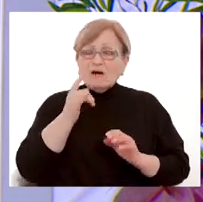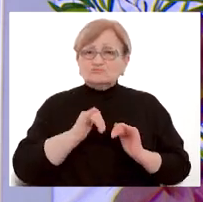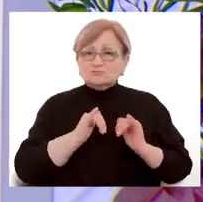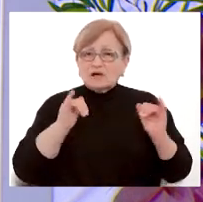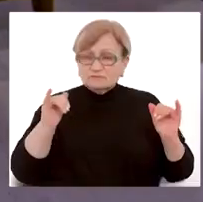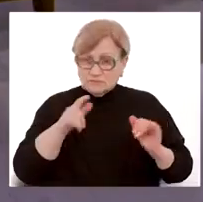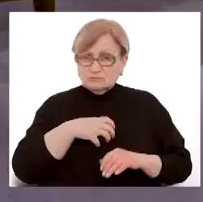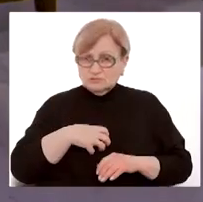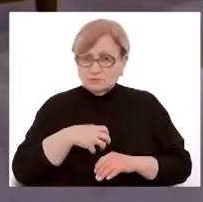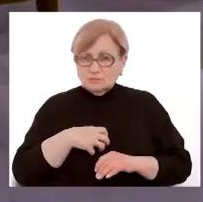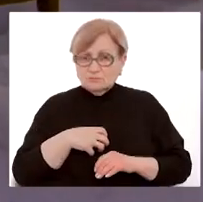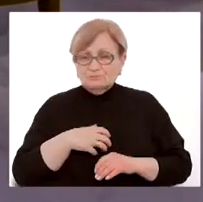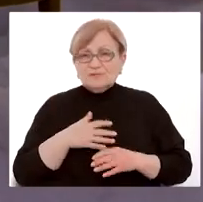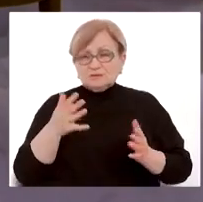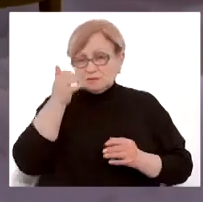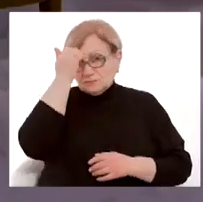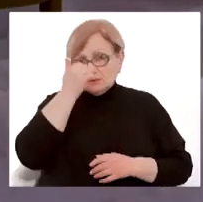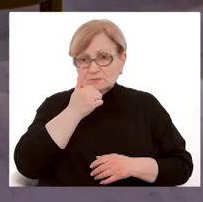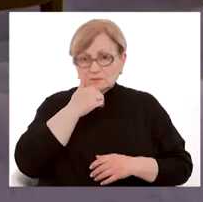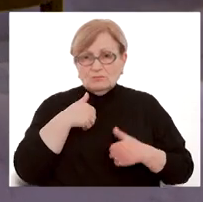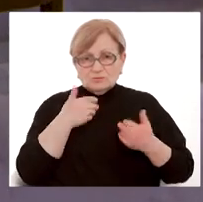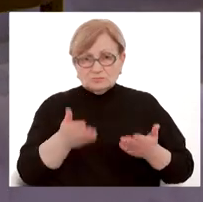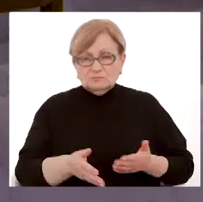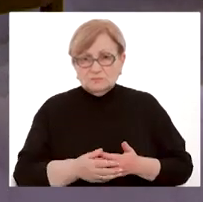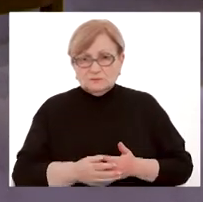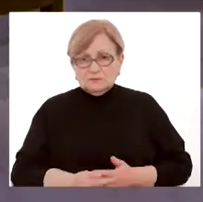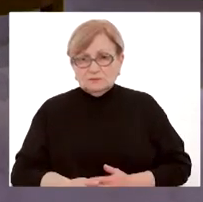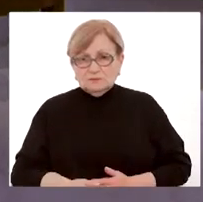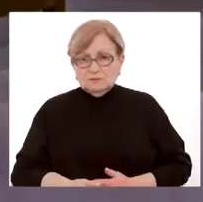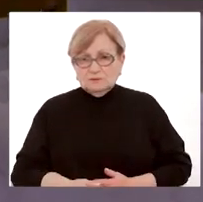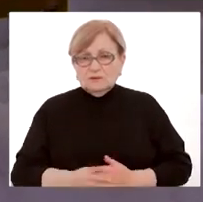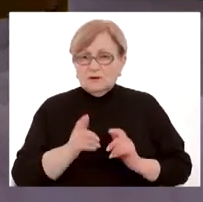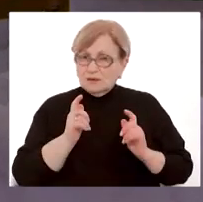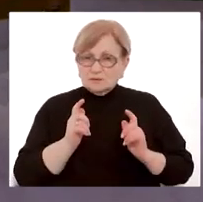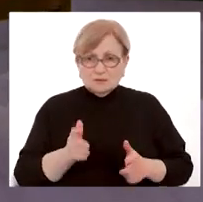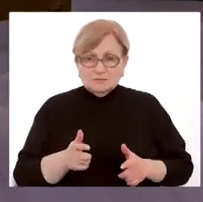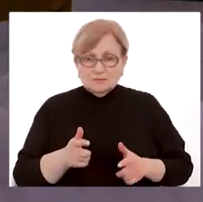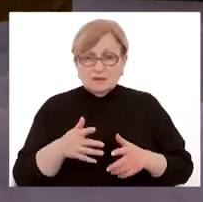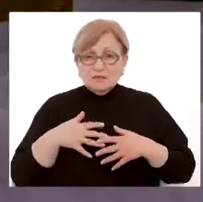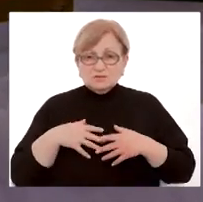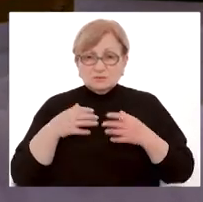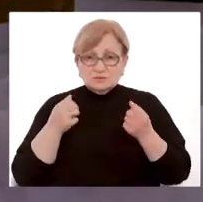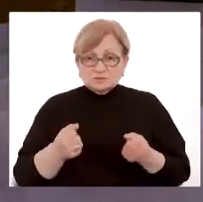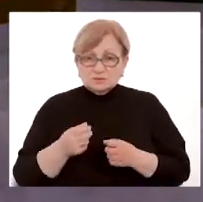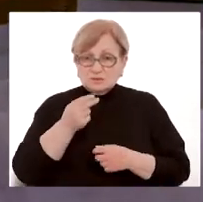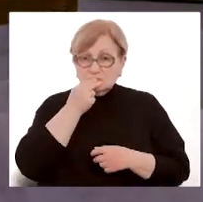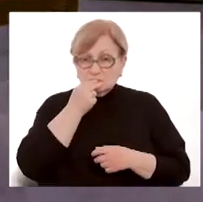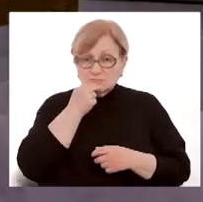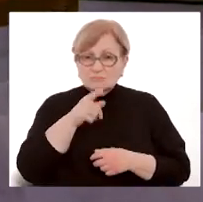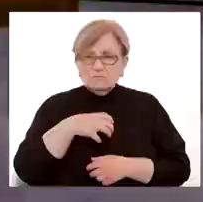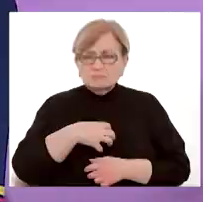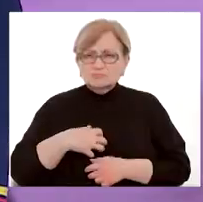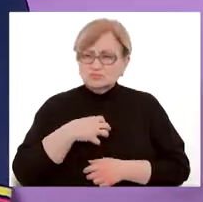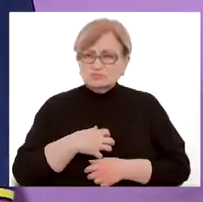განვითარებაზე? Ebatana, Madlopa, Mogesal Mabit. Get a habit absolute Jansaki Quabis Mishno